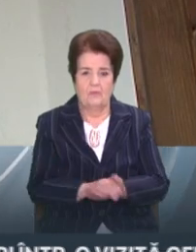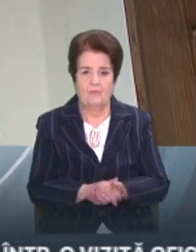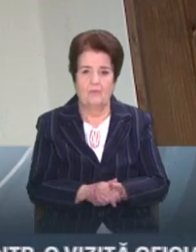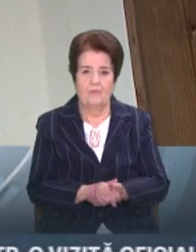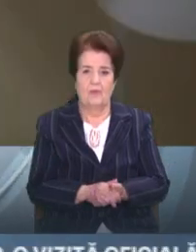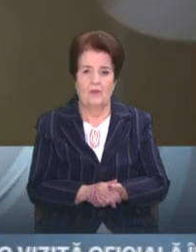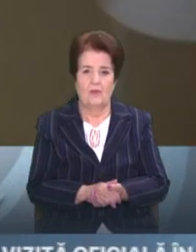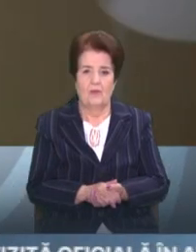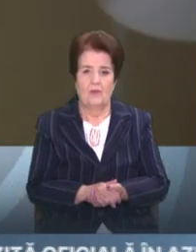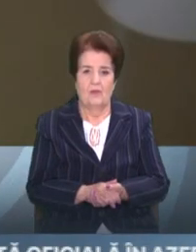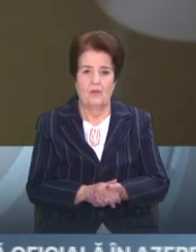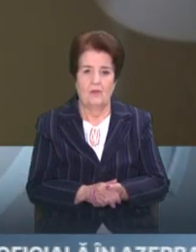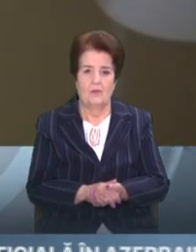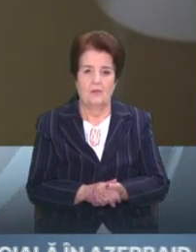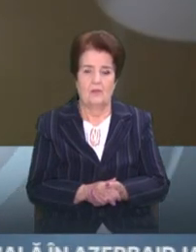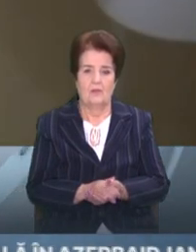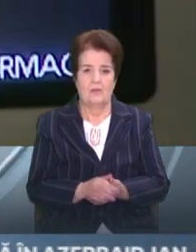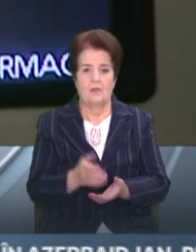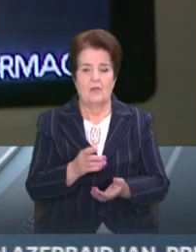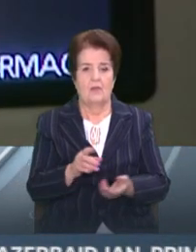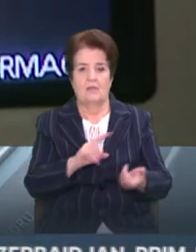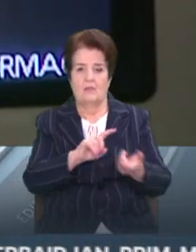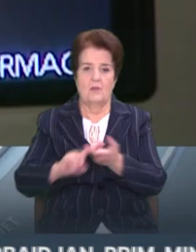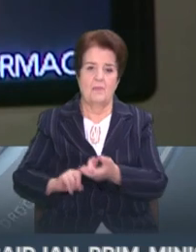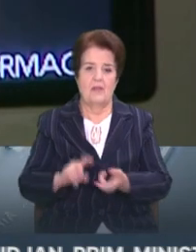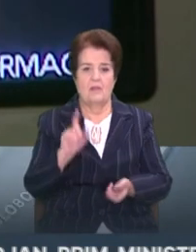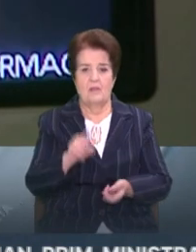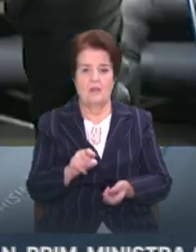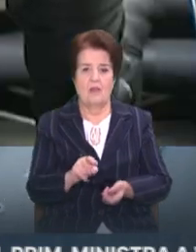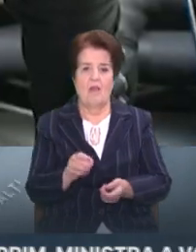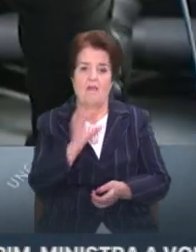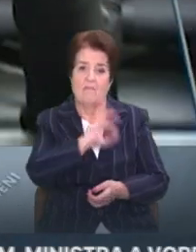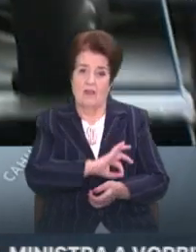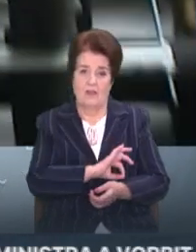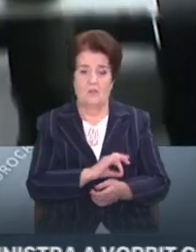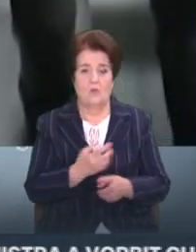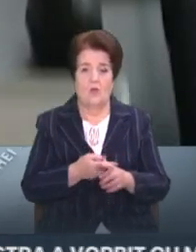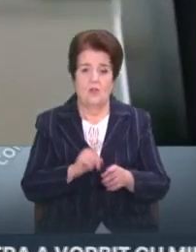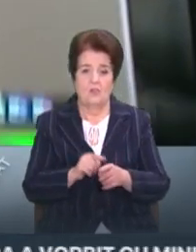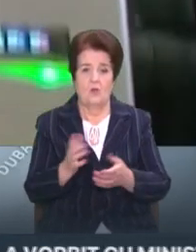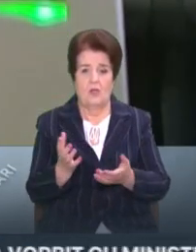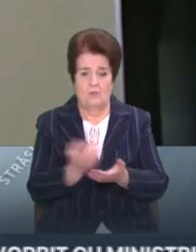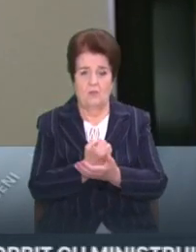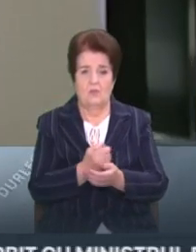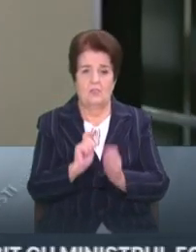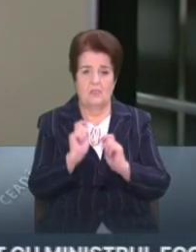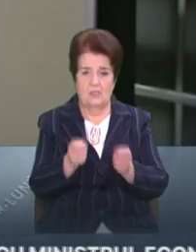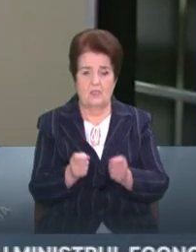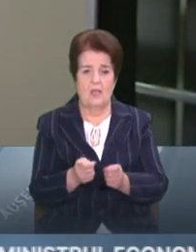se va lua în calcul acel venit. Platforma este destul de complexă și oferă posibilitatea de